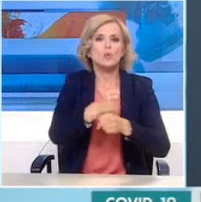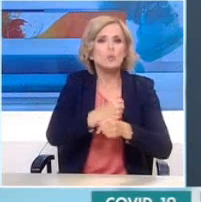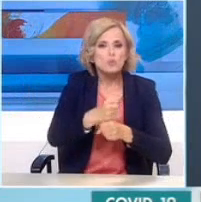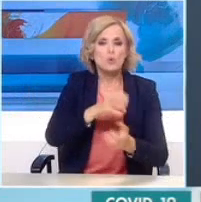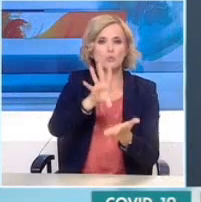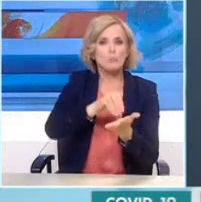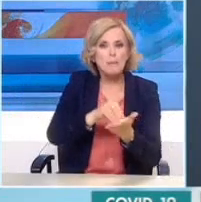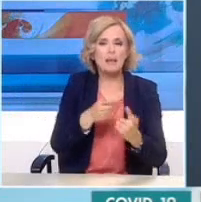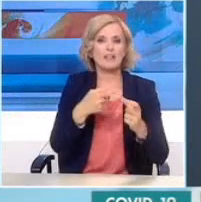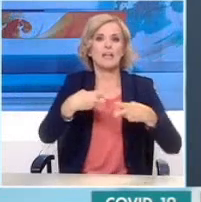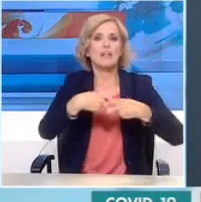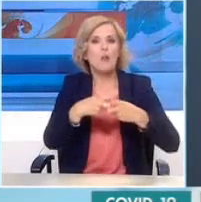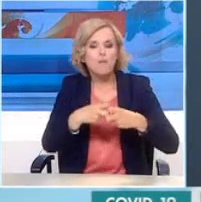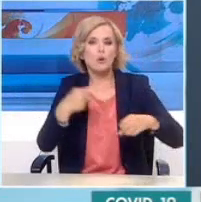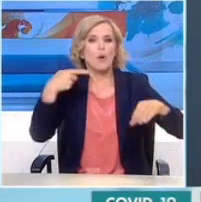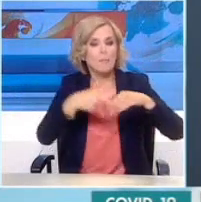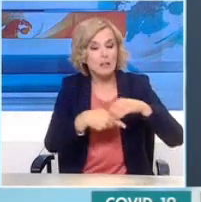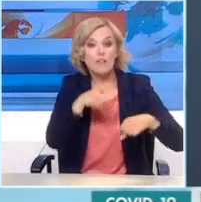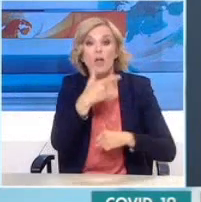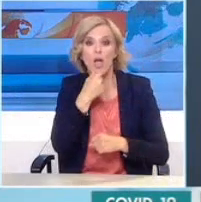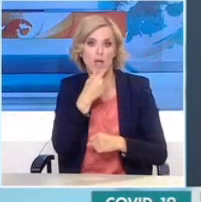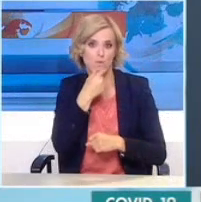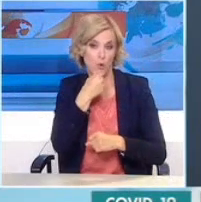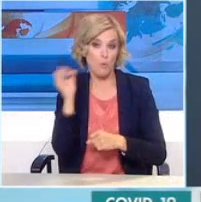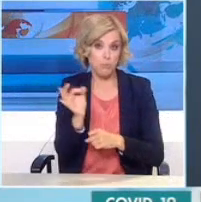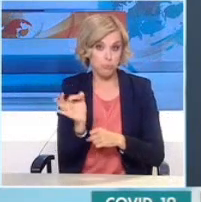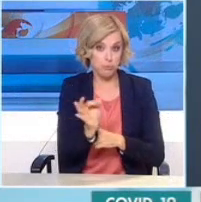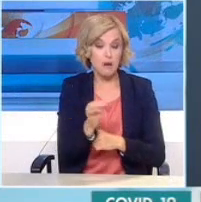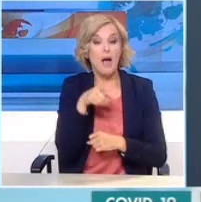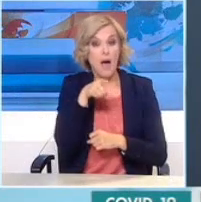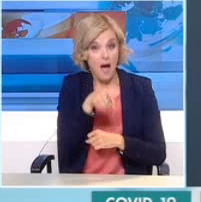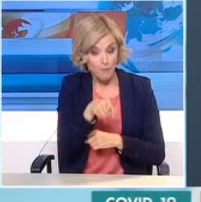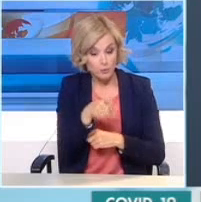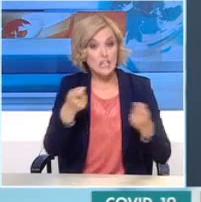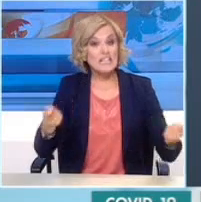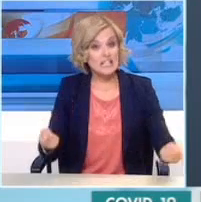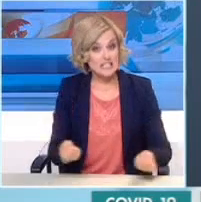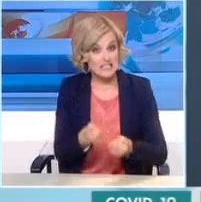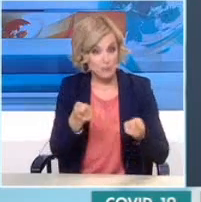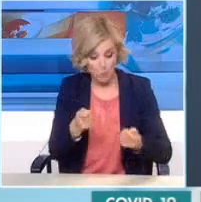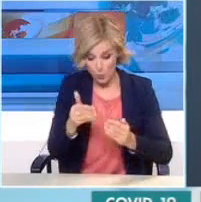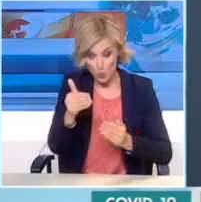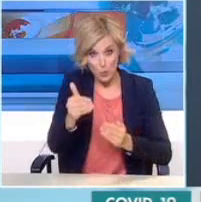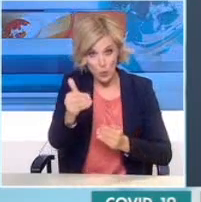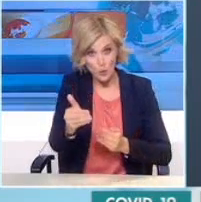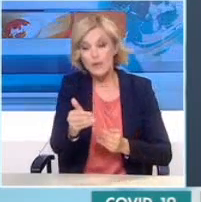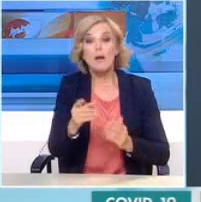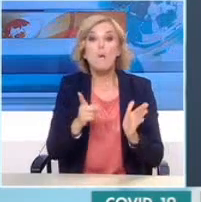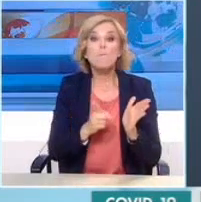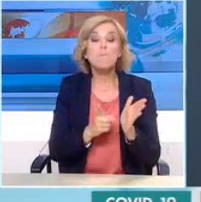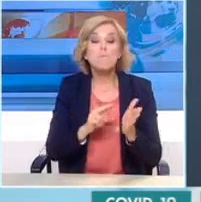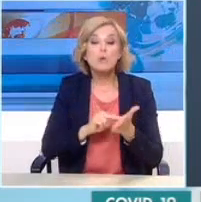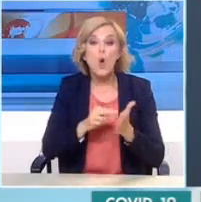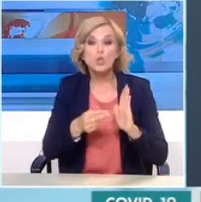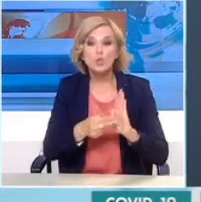και άλλα. Αυτή η χρήση θα γίνει ταυτόχρονα με ειδική επικοινωνιακή στρατηγική, ώστε να μην γίνεται λάθος χρήση της